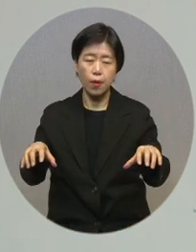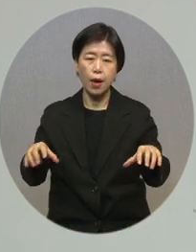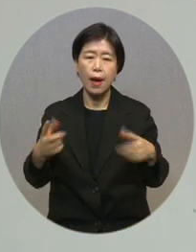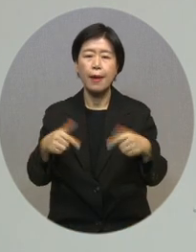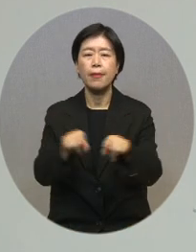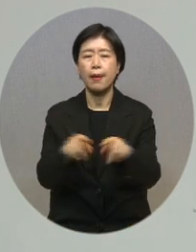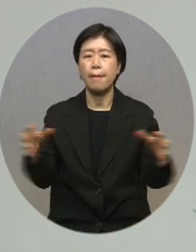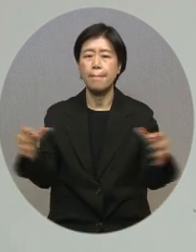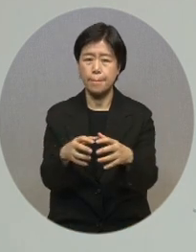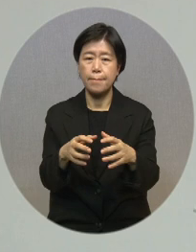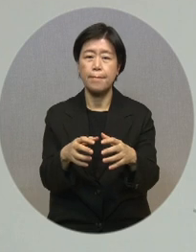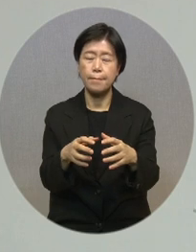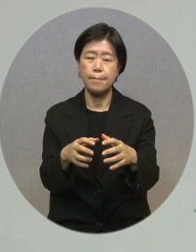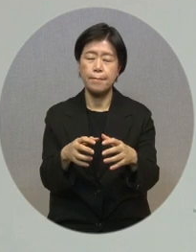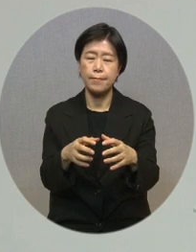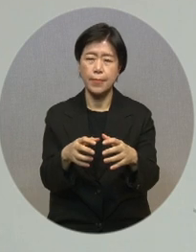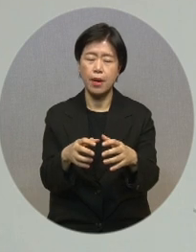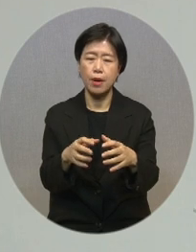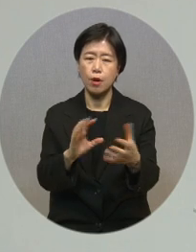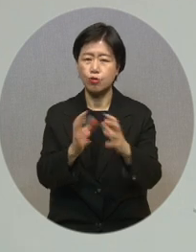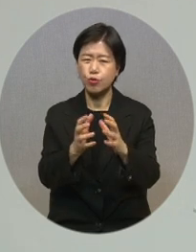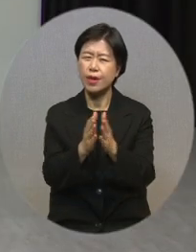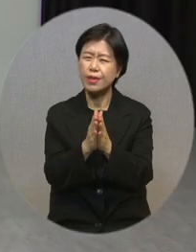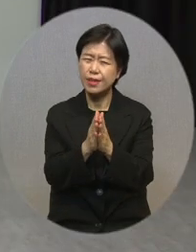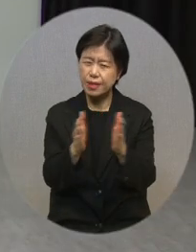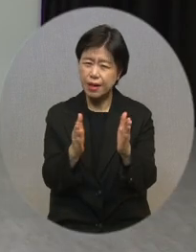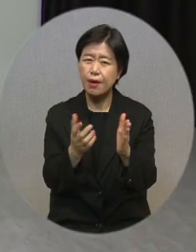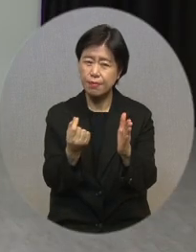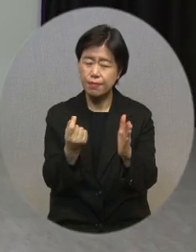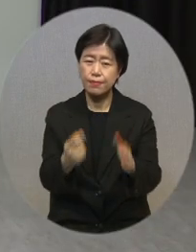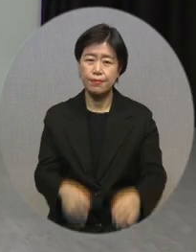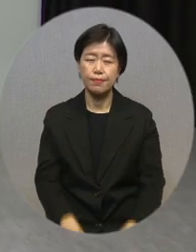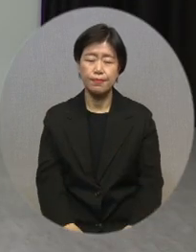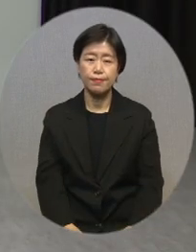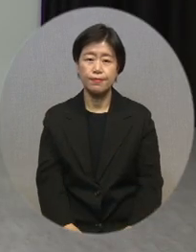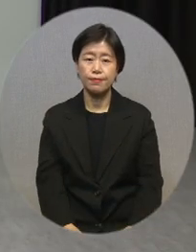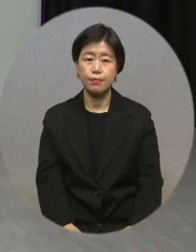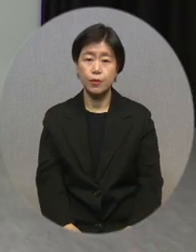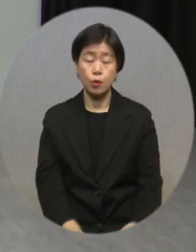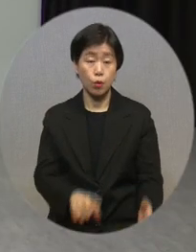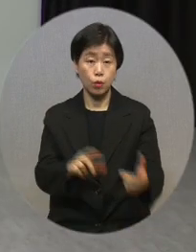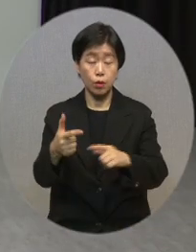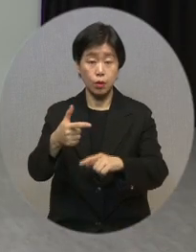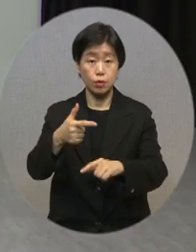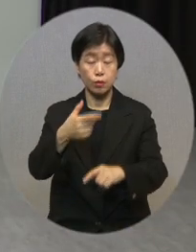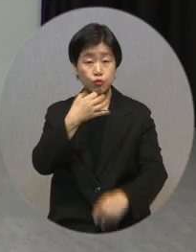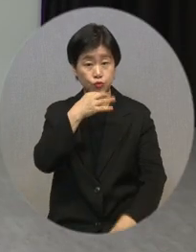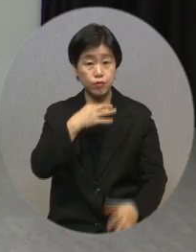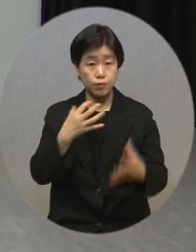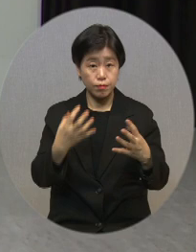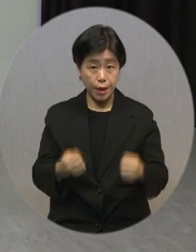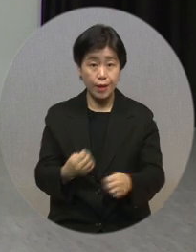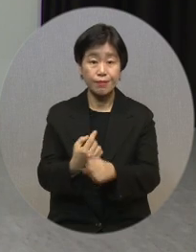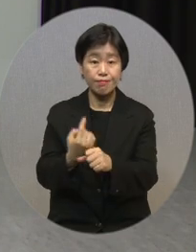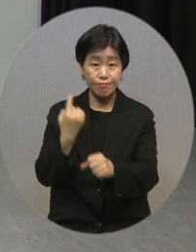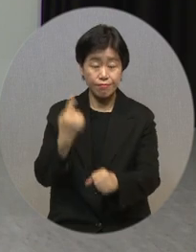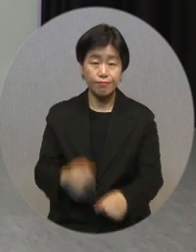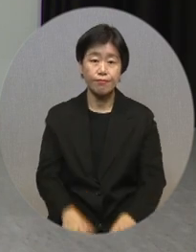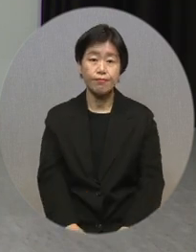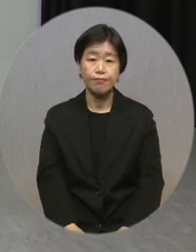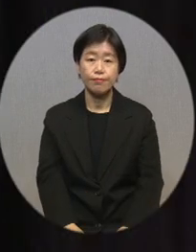그런 토대가 좀 구축이 됐었다라고 네. 말씀드릴 수 있겠습니다. 아유 뭐 많은 성과가 있었네요. 그 정도면은 뭐